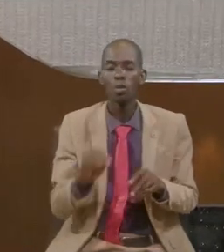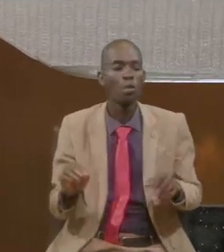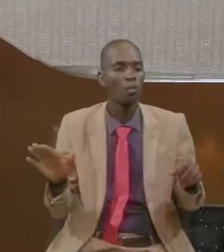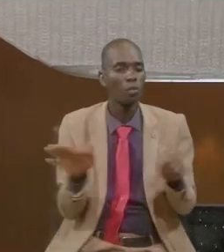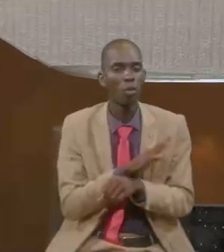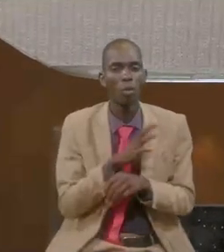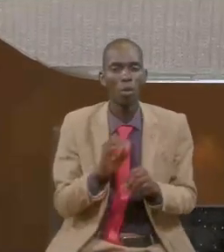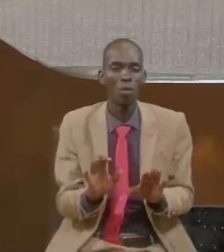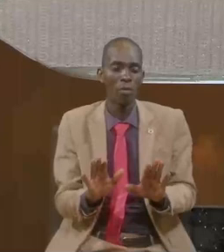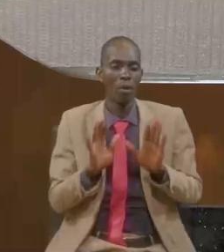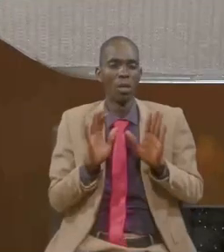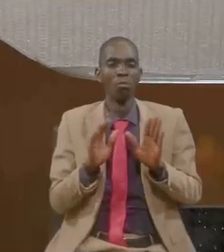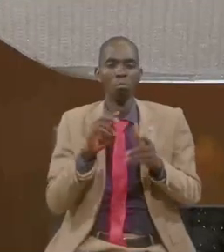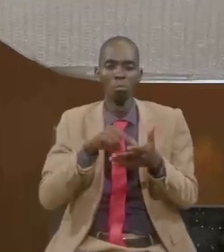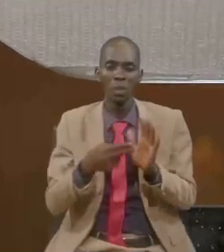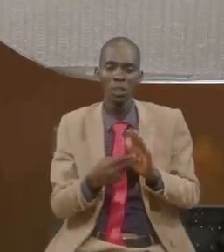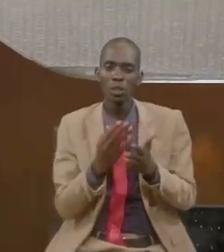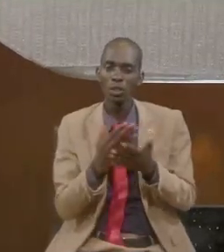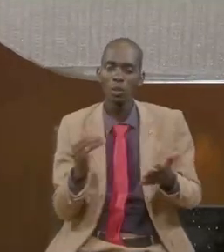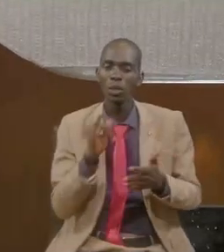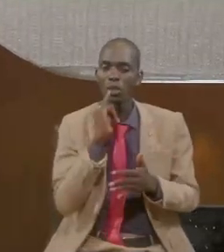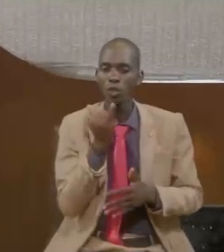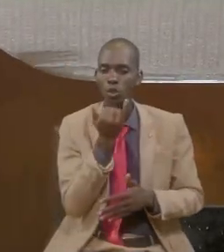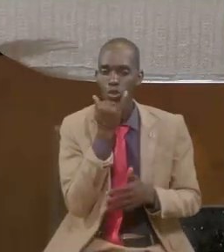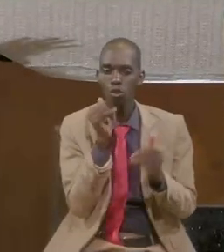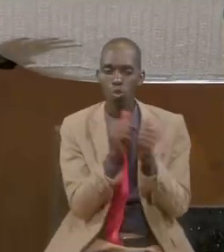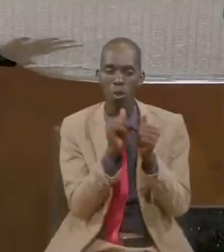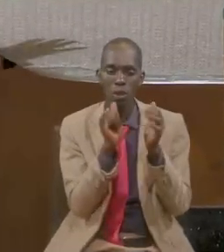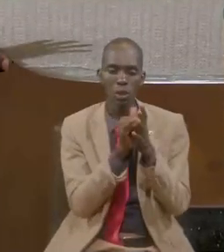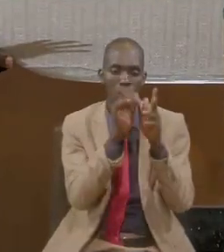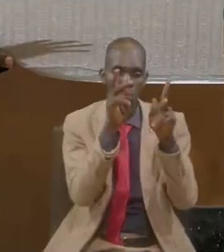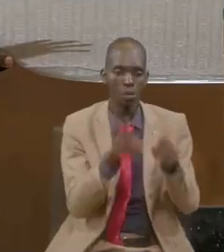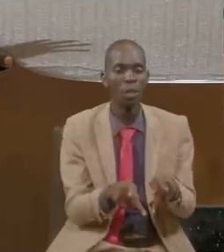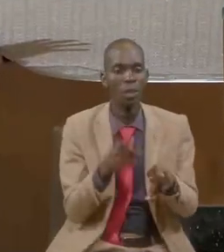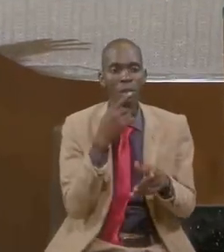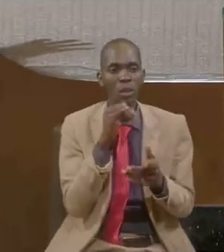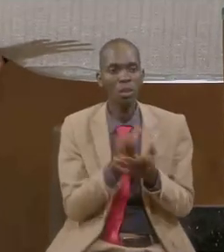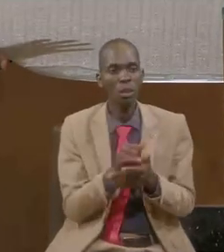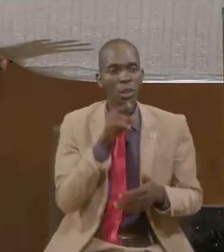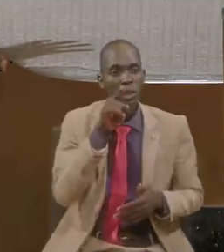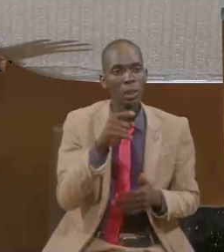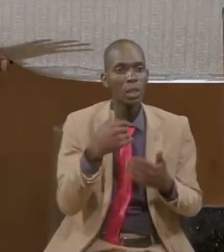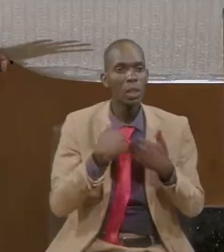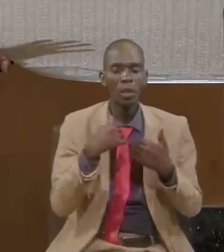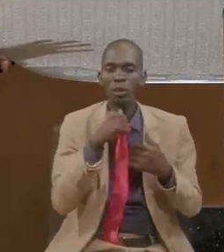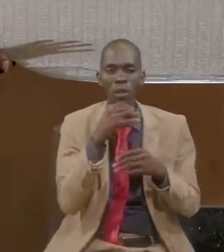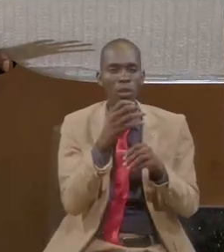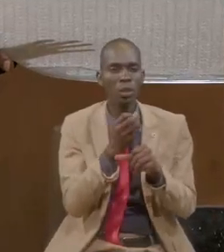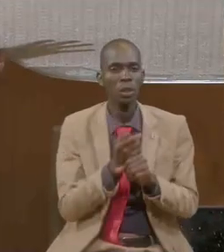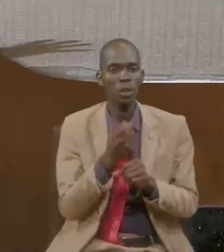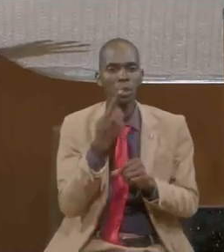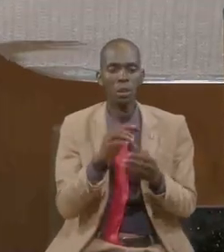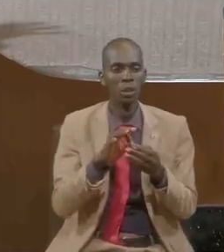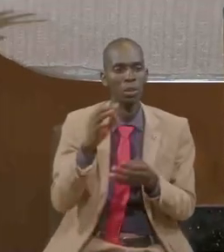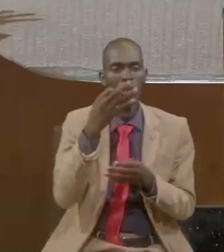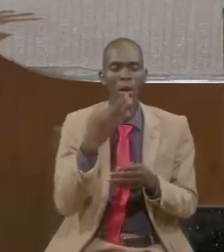peur. Quelque chose va mal avec ces gens-là. C'est dit ici